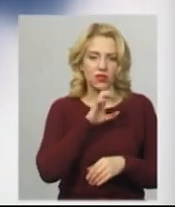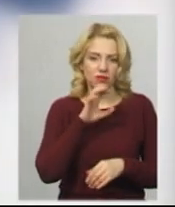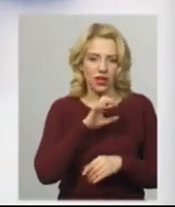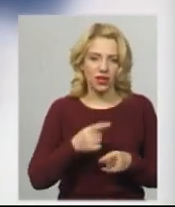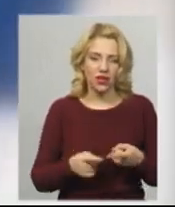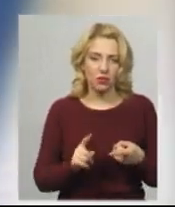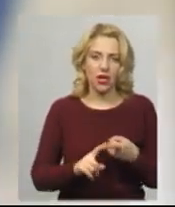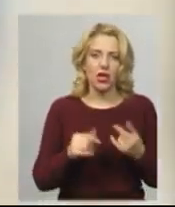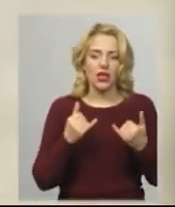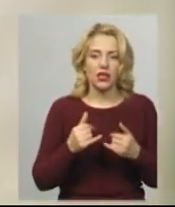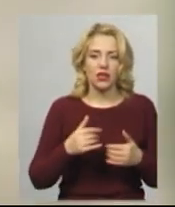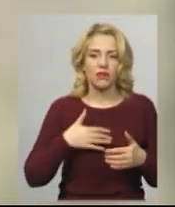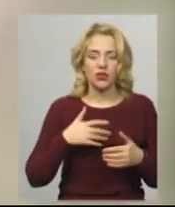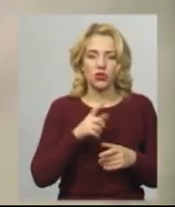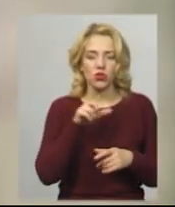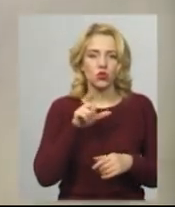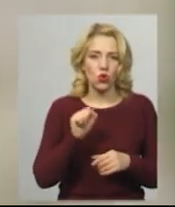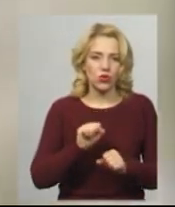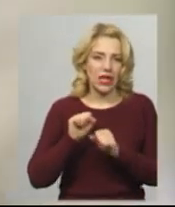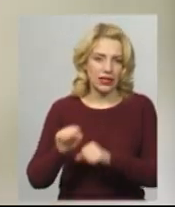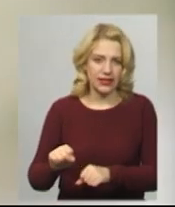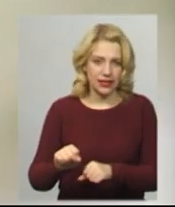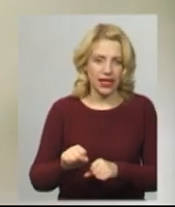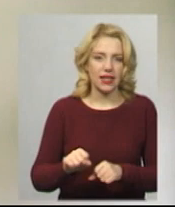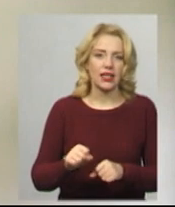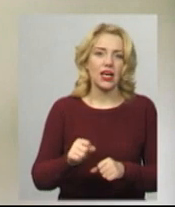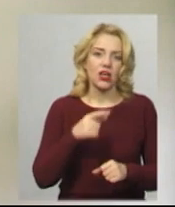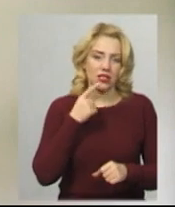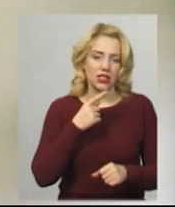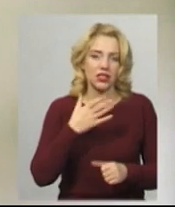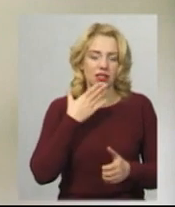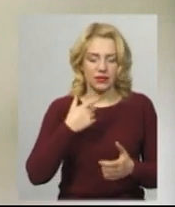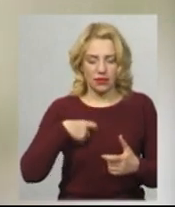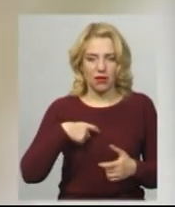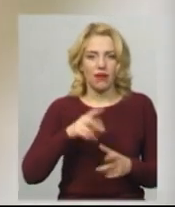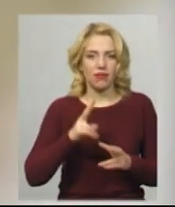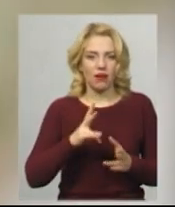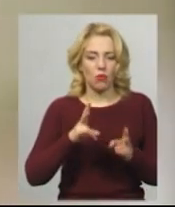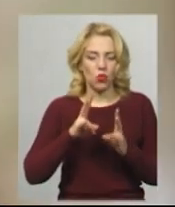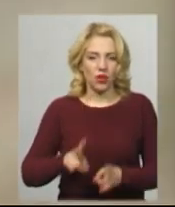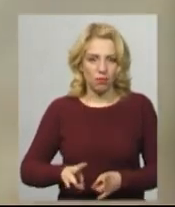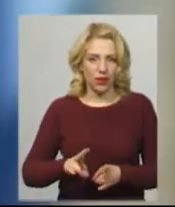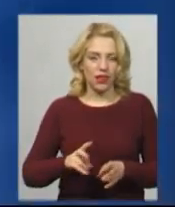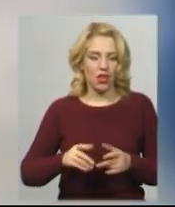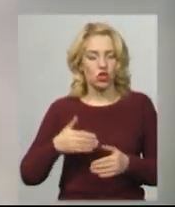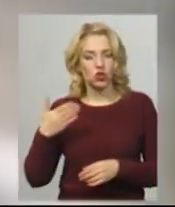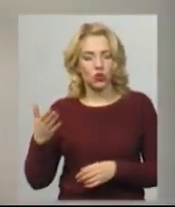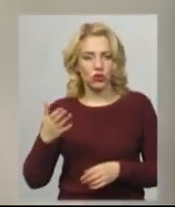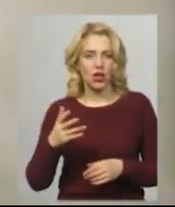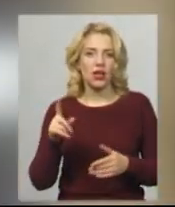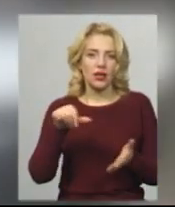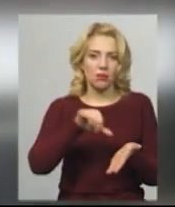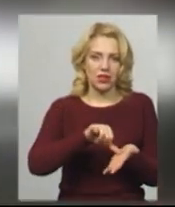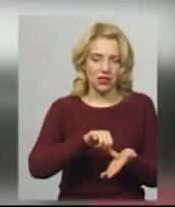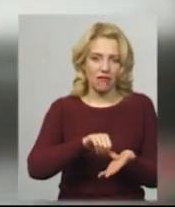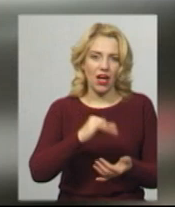громадської організації захисту тварин «Врятуй життя» заявили себе потерпілою стороною для того, аби надалі представляти інтереси потерпілого